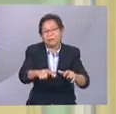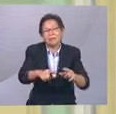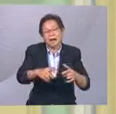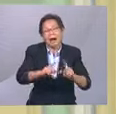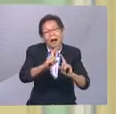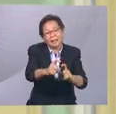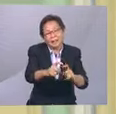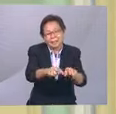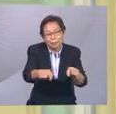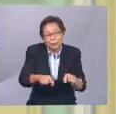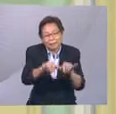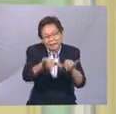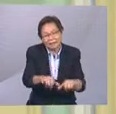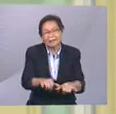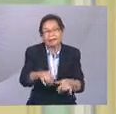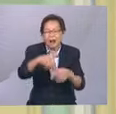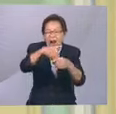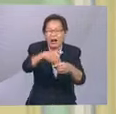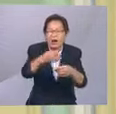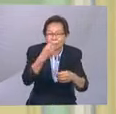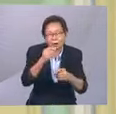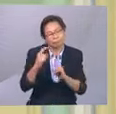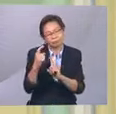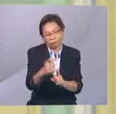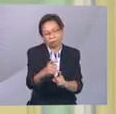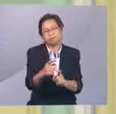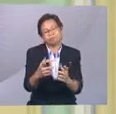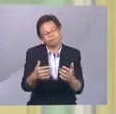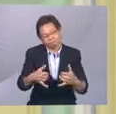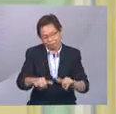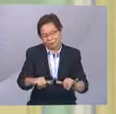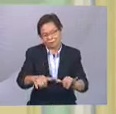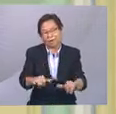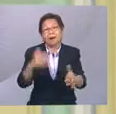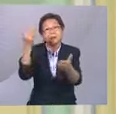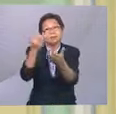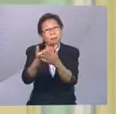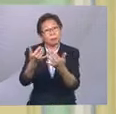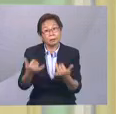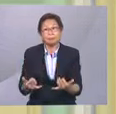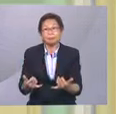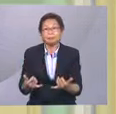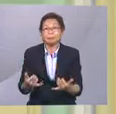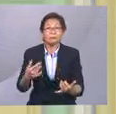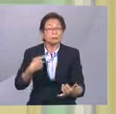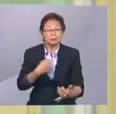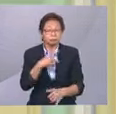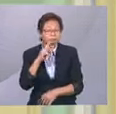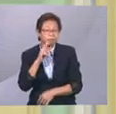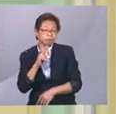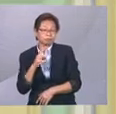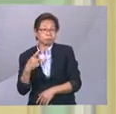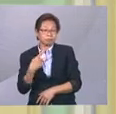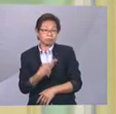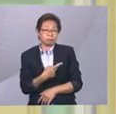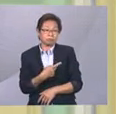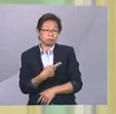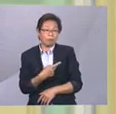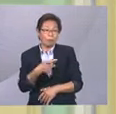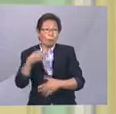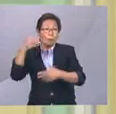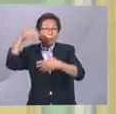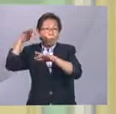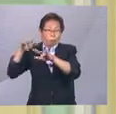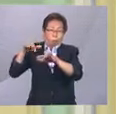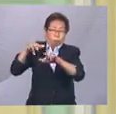makanan lautmakanan masih lagi dibunyikan jadi sekali dicet tidak nampak kemasukan yang